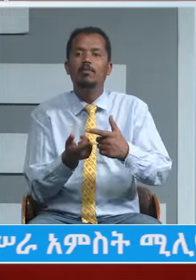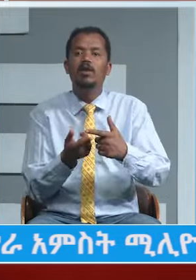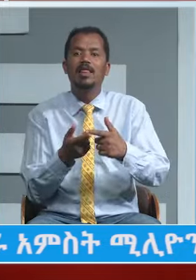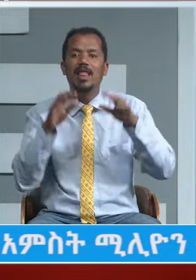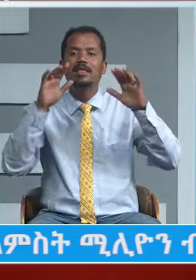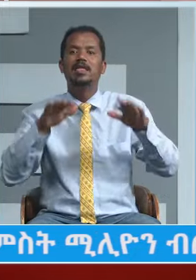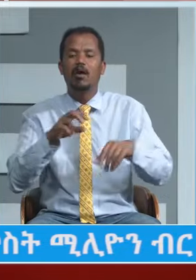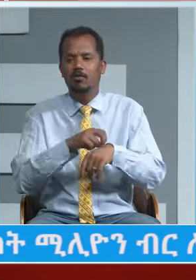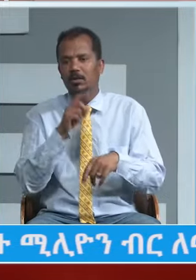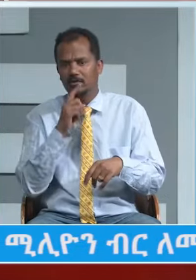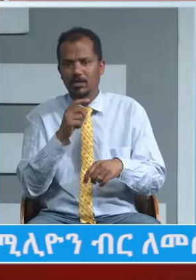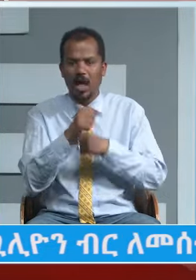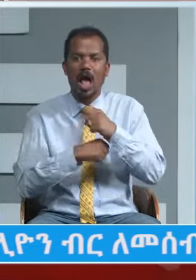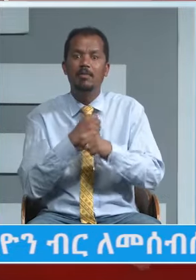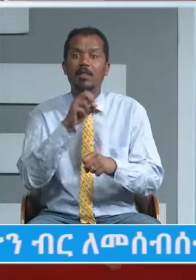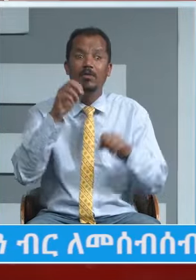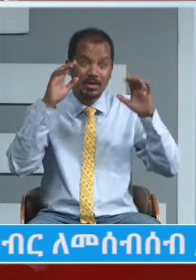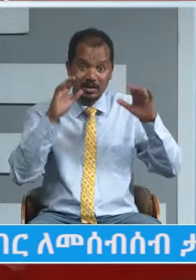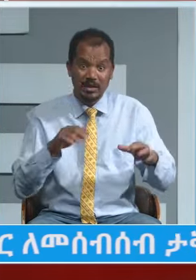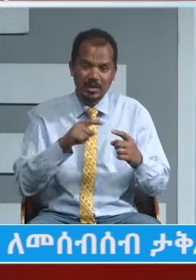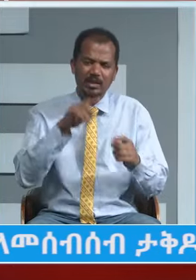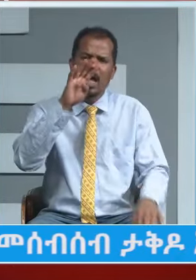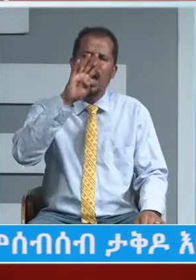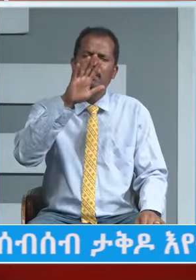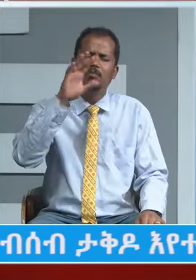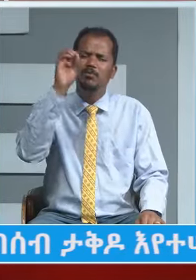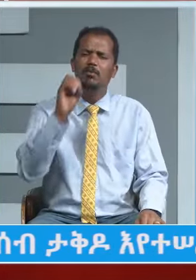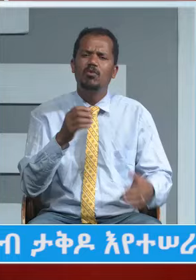የምንለው ሁለተኛ የዝናብ ወቅታቸው ነው። ከአመታዊ የዝናብ መጠኑም እስከ